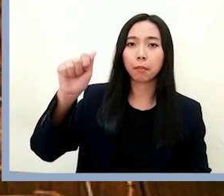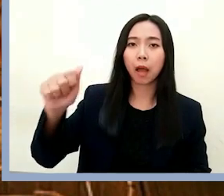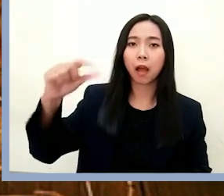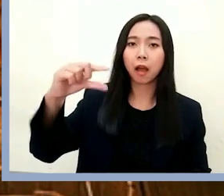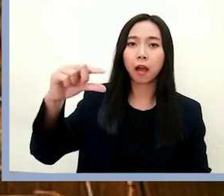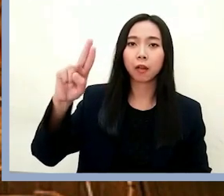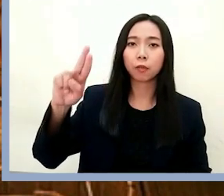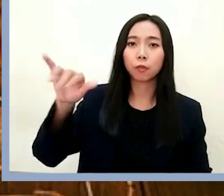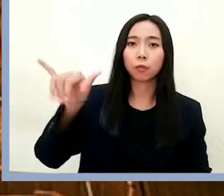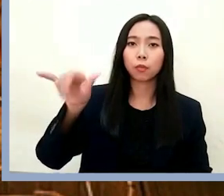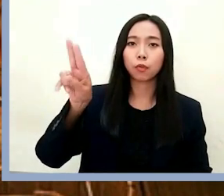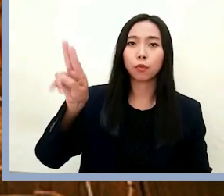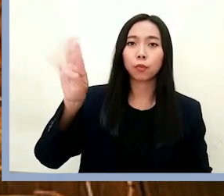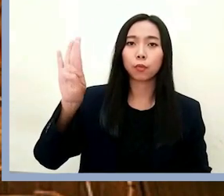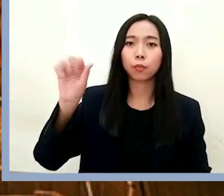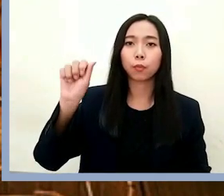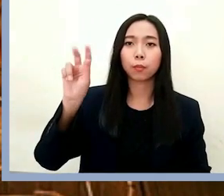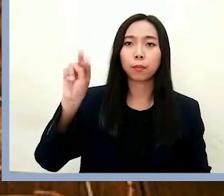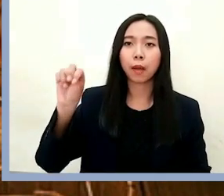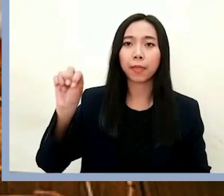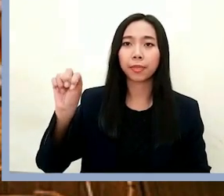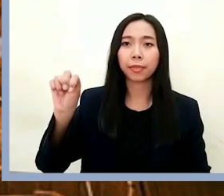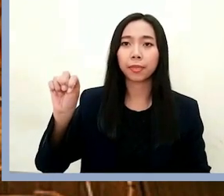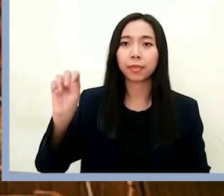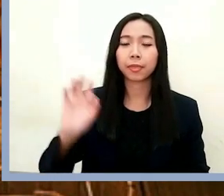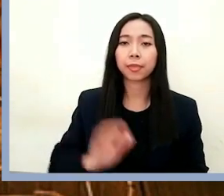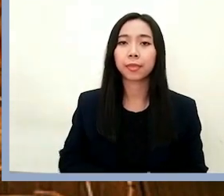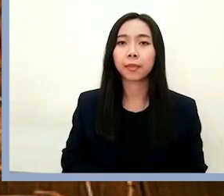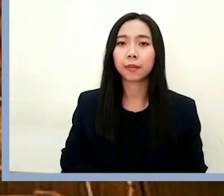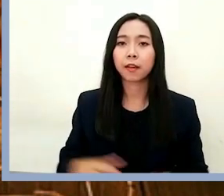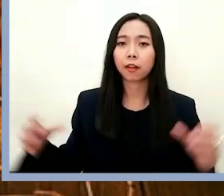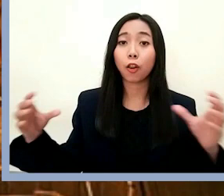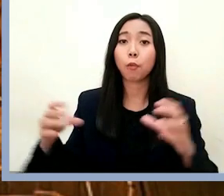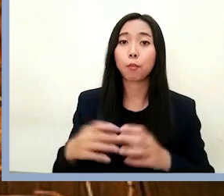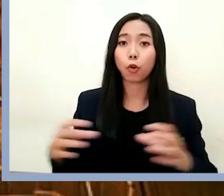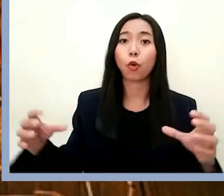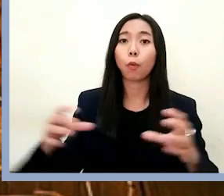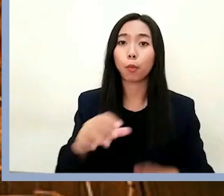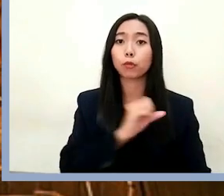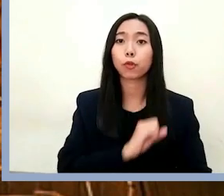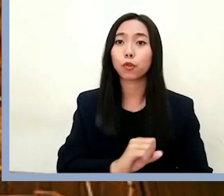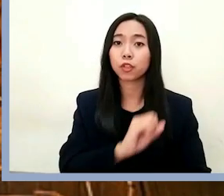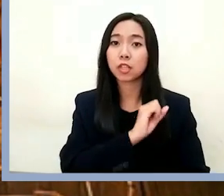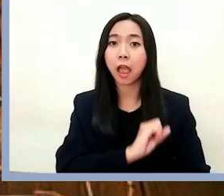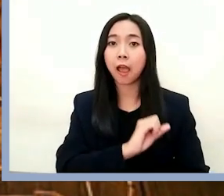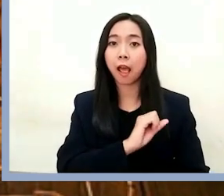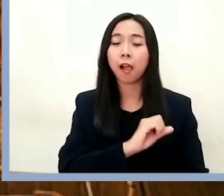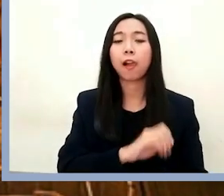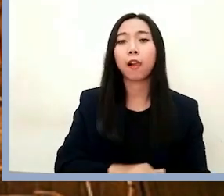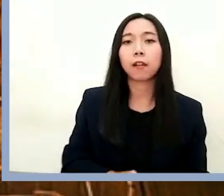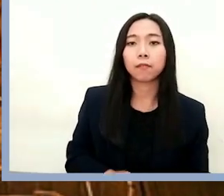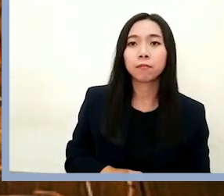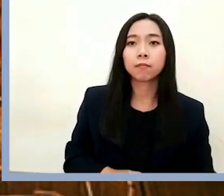berbeda orang-orang yang hidup di kota-kota besar ya kota Jakarta Bandung Surabaya Semarang begitu ya